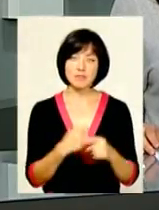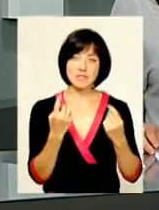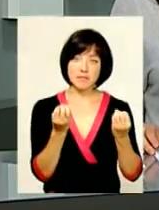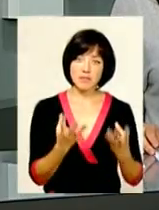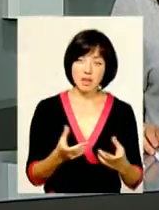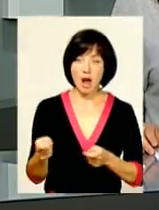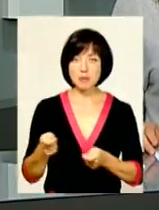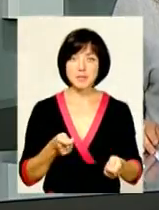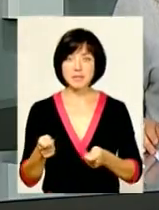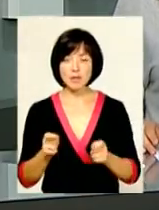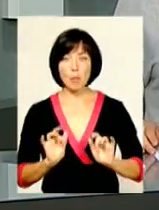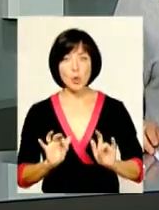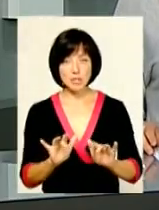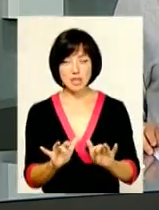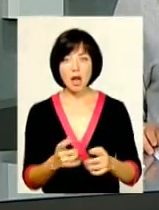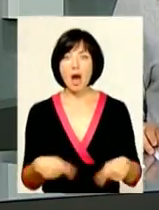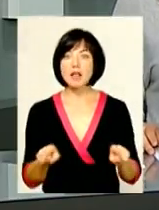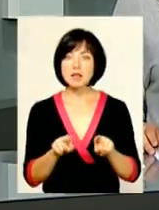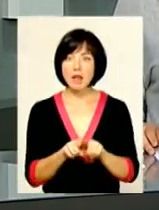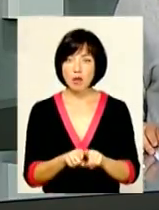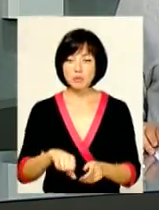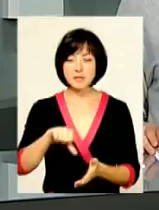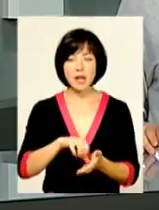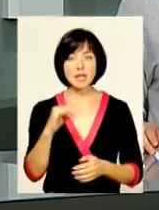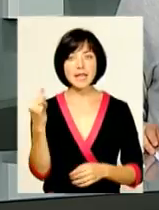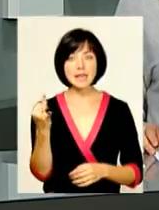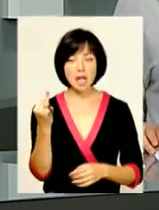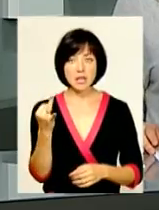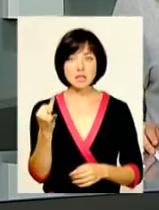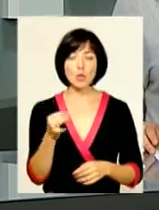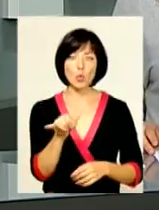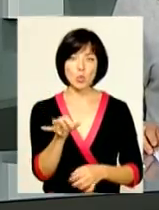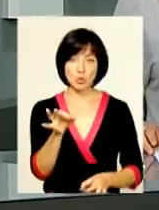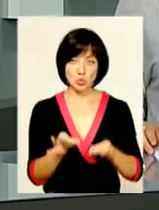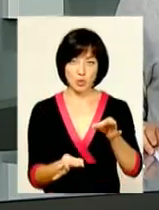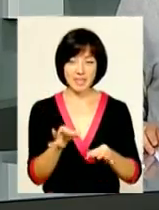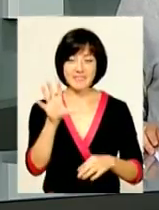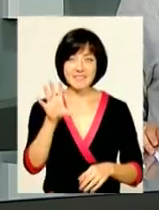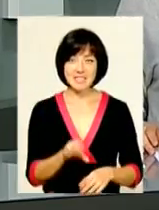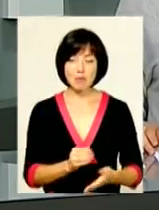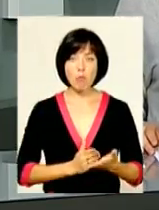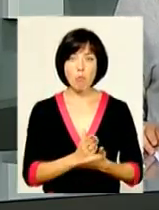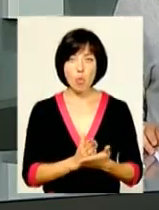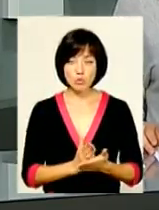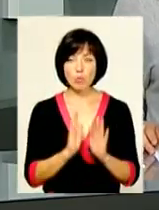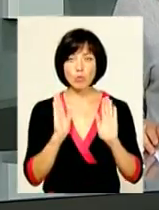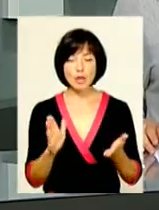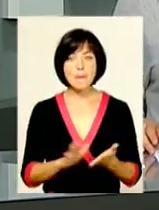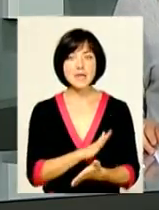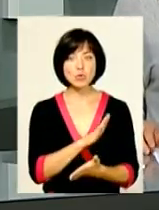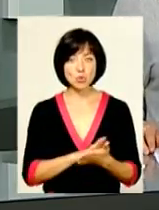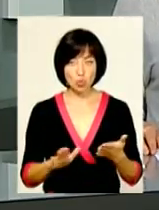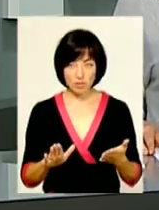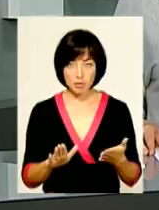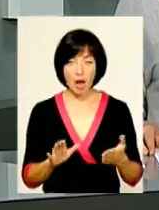та адміністративних процесах, а також представлятимуть інтереси останніх в суді. Всі ці послуги для краян будуть